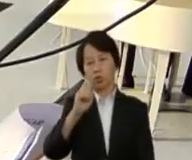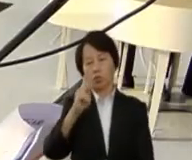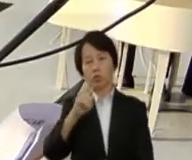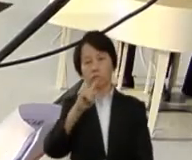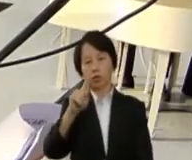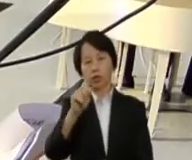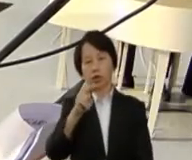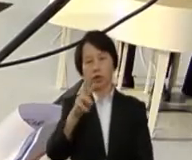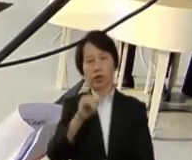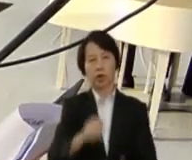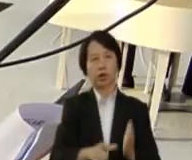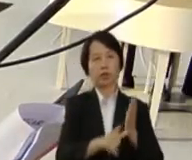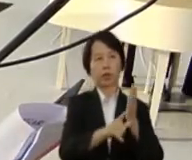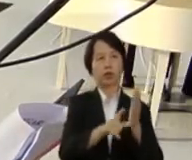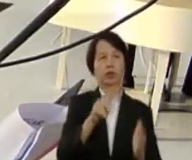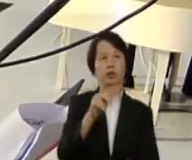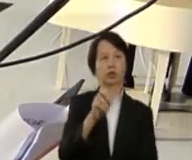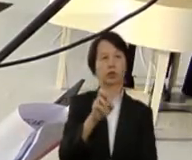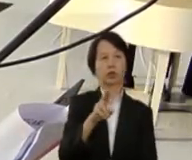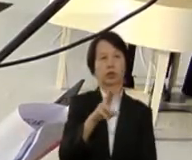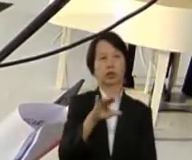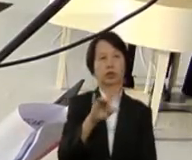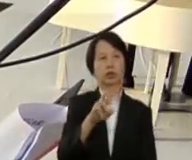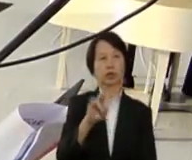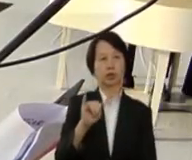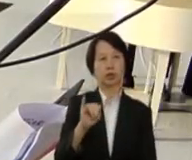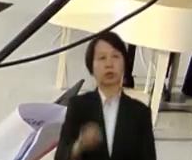dibantu oleh Yuri Edris.